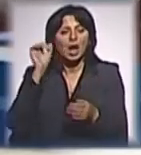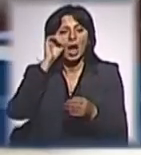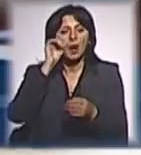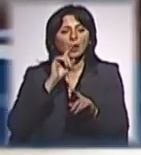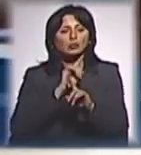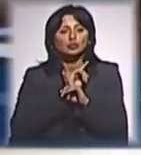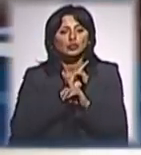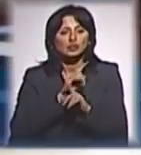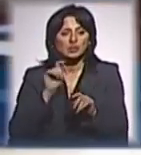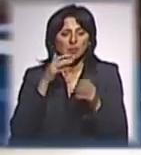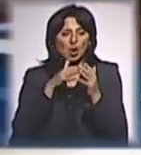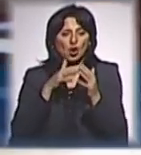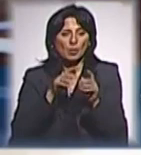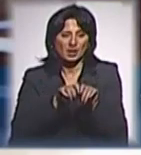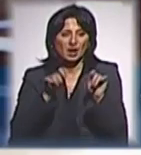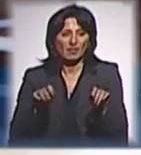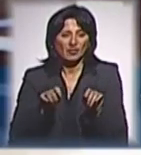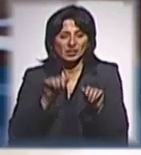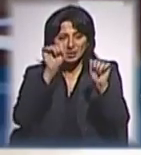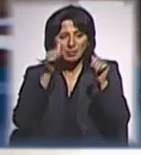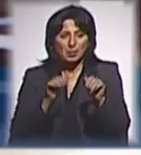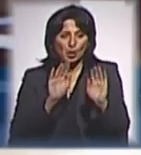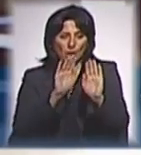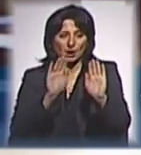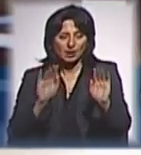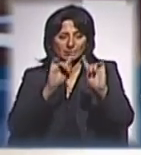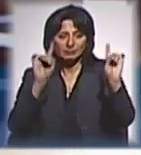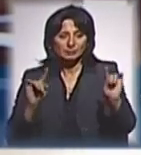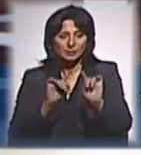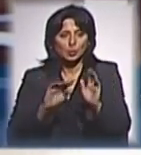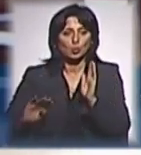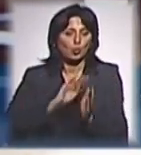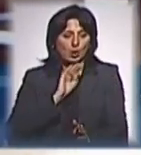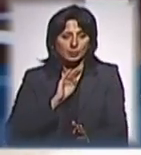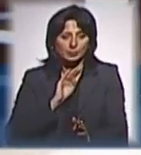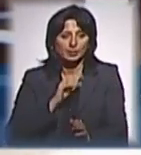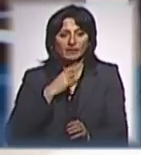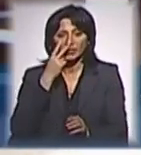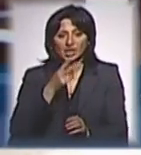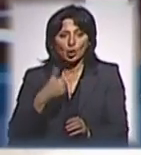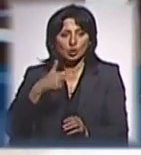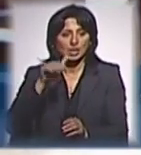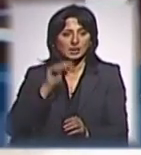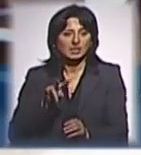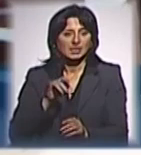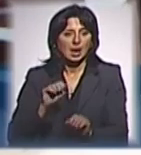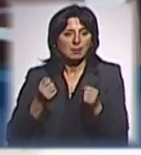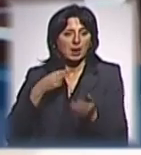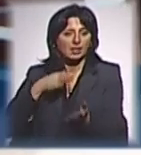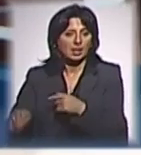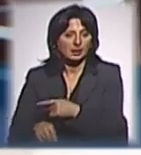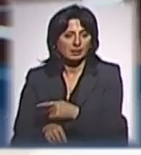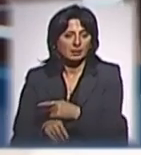აფხაზეთში დაღუპილ ჩვენ მეომრებისთვის გაგვეხსნა მემორიალური დაფები. მივიღეთ უარი და ამ დროს ჩვენ ვნახეთ, რომ 30000 ლარიანი მანქანა